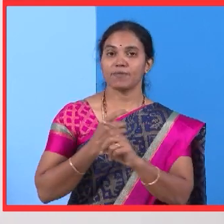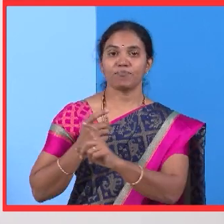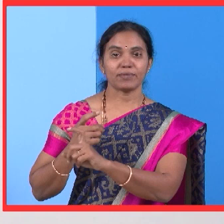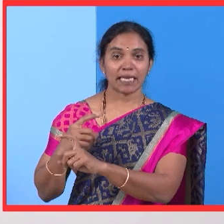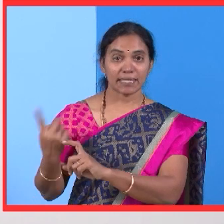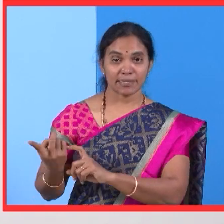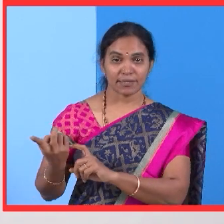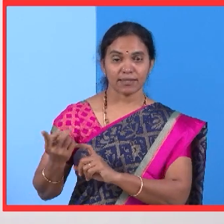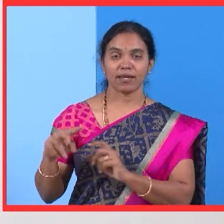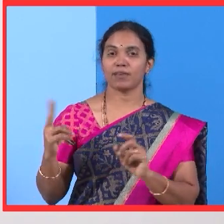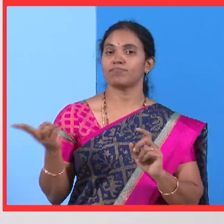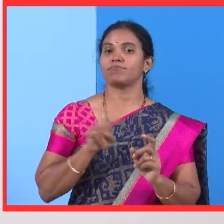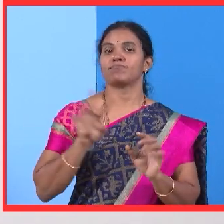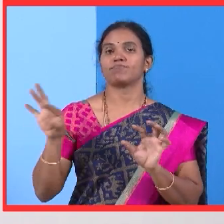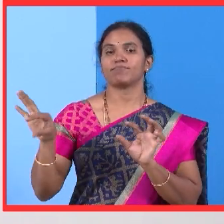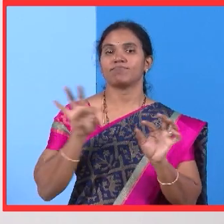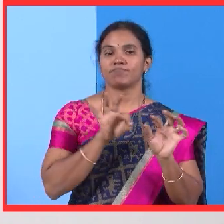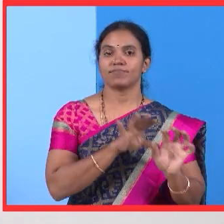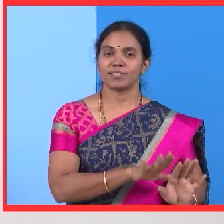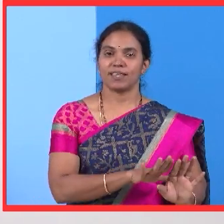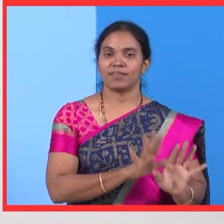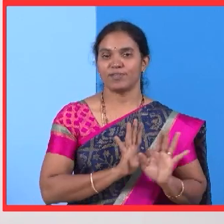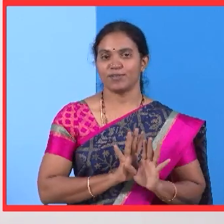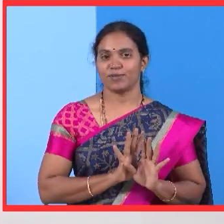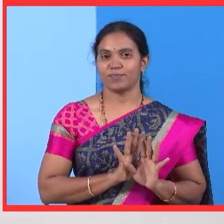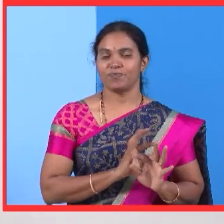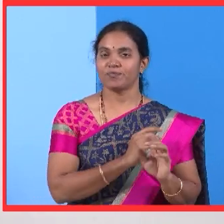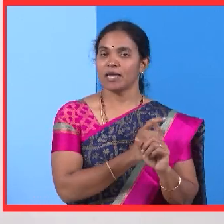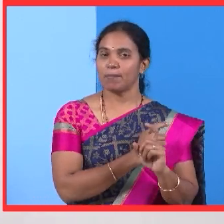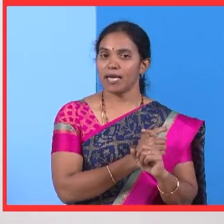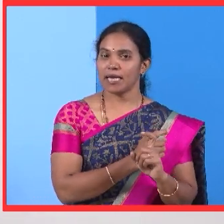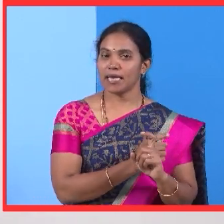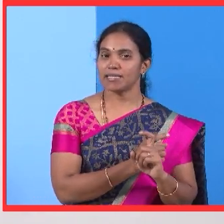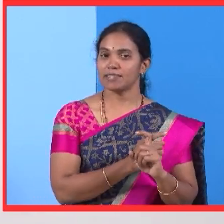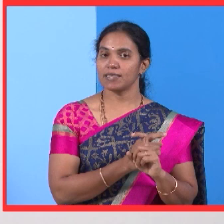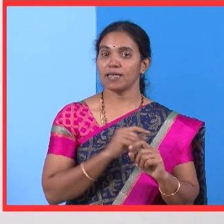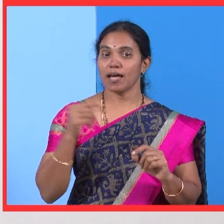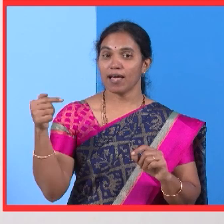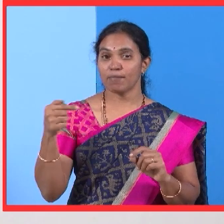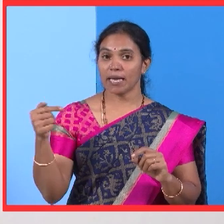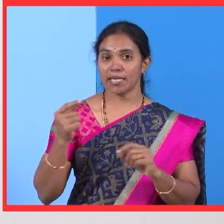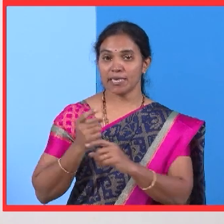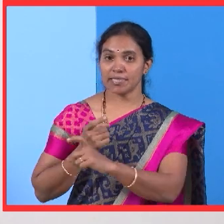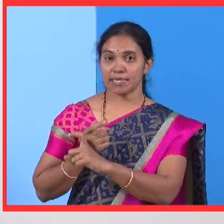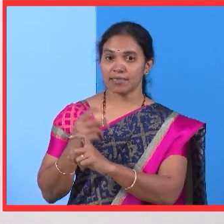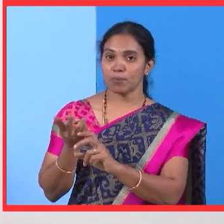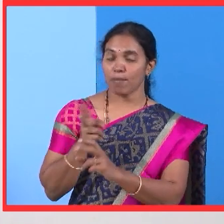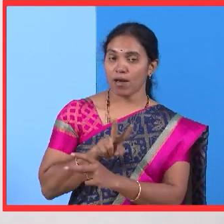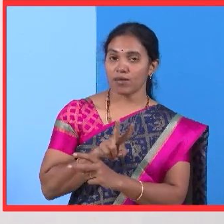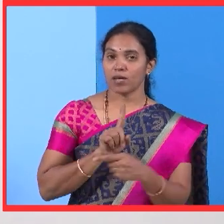கொண்டு போயிடுவோம், இடப்பக்கத்திலிருந்து வலப்பக்கம் கொண்டு போயிடுவோம். அப்போ இது ஒரு எக்ஸு ப்ளஸ் இந்த மைனஸ் எக்ஸ் இந்த பக்கம் வந்துச்சுன்னா ப்ளஸ் எக்ஸாக